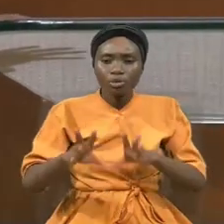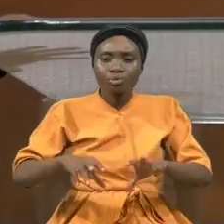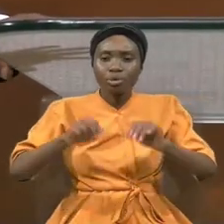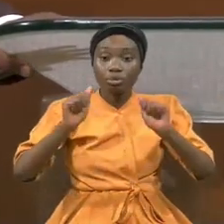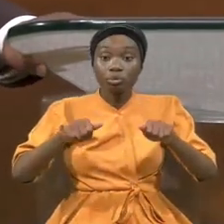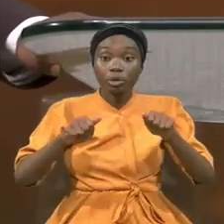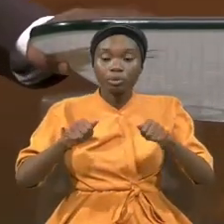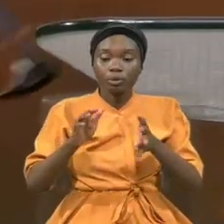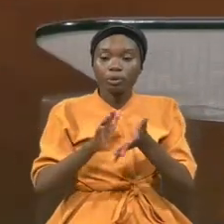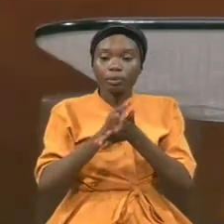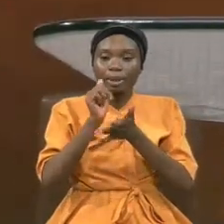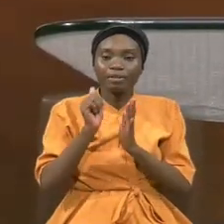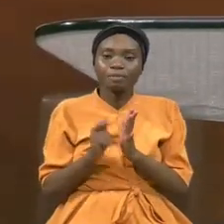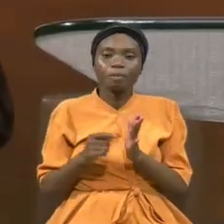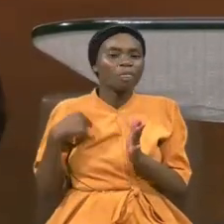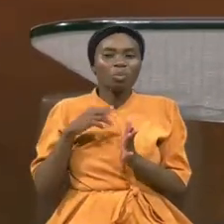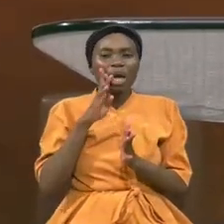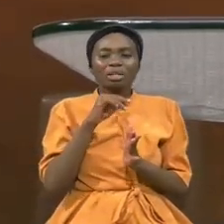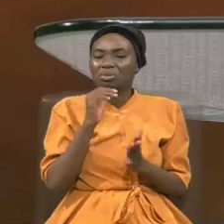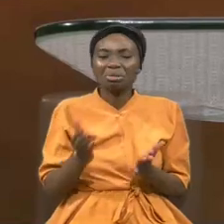croyants prêts pour l'enlèvement,